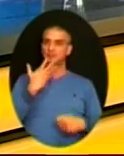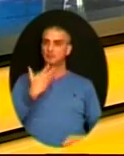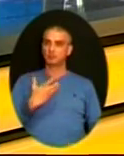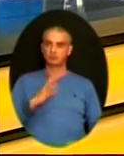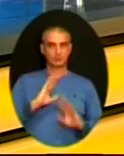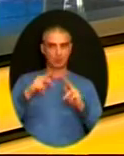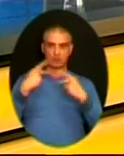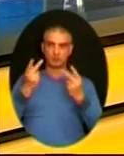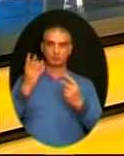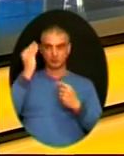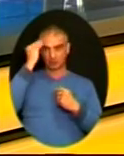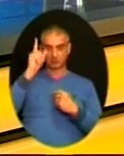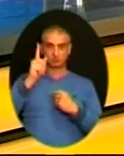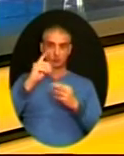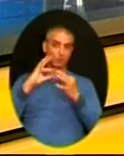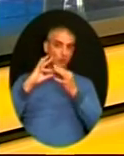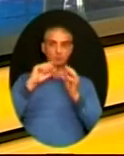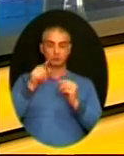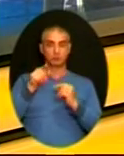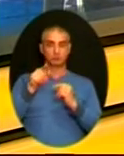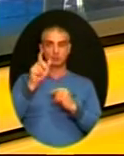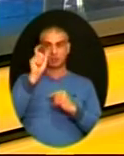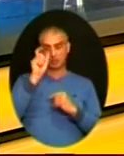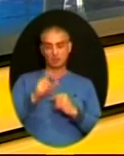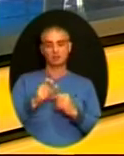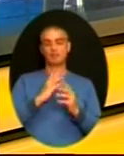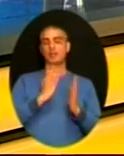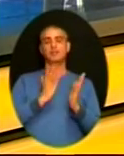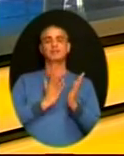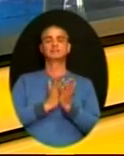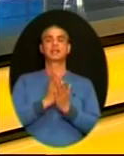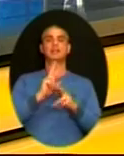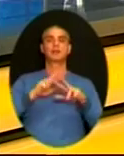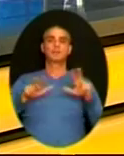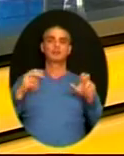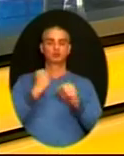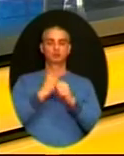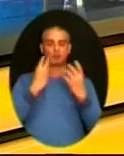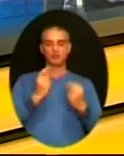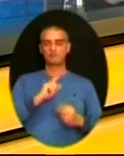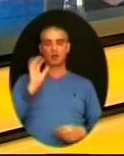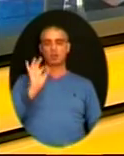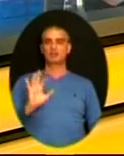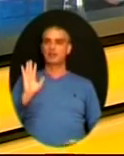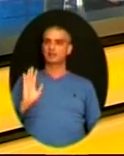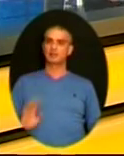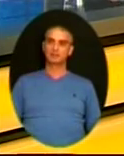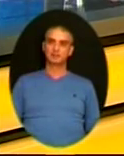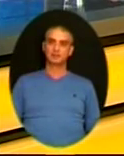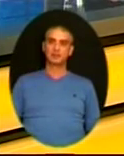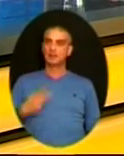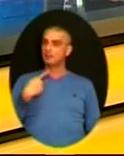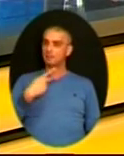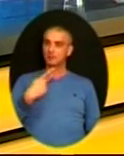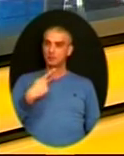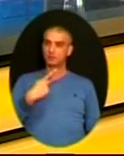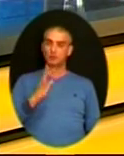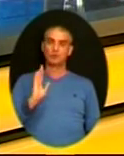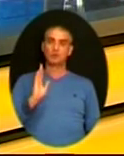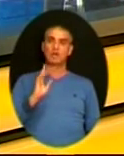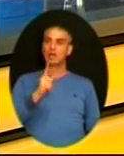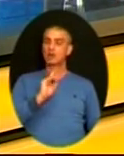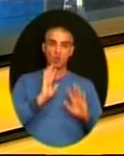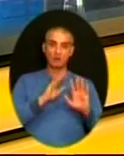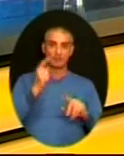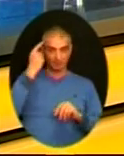נחזור יותר, זהו. רק תזכרו את הפסוק הזה, כי אדם אין צדיק בארץ, אשר יעשה טוב ולא יחטא. זה בינינו קצת, אני יודעת לא אוהבת את זה דפנה,